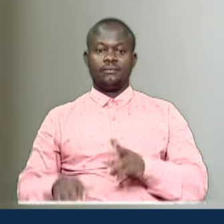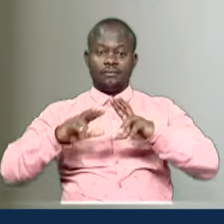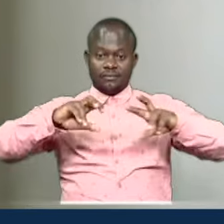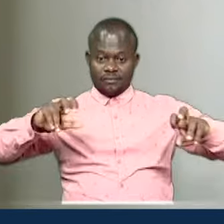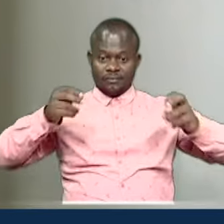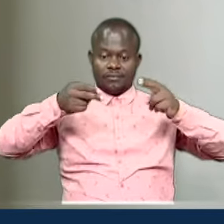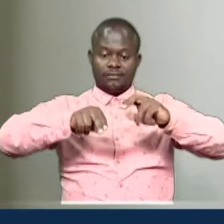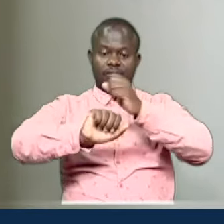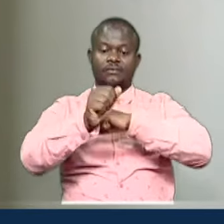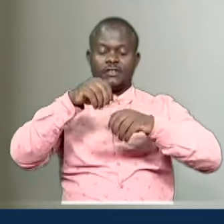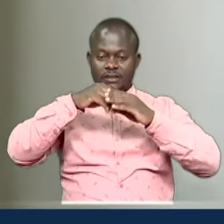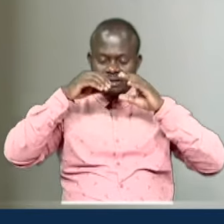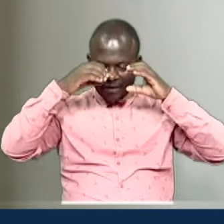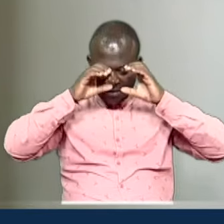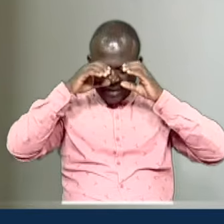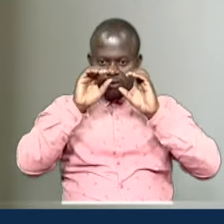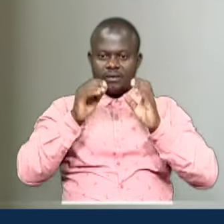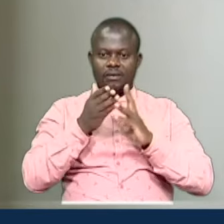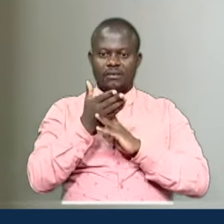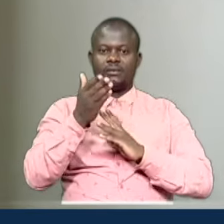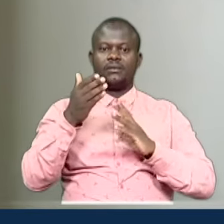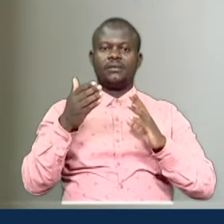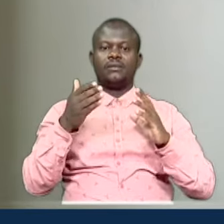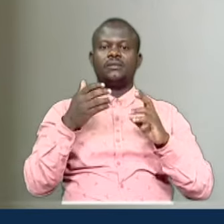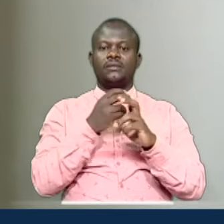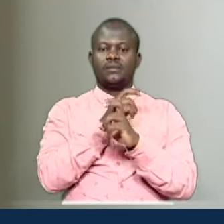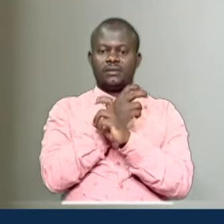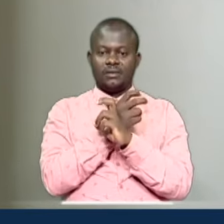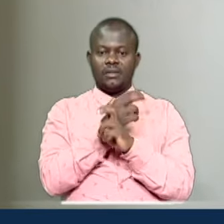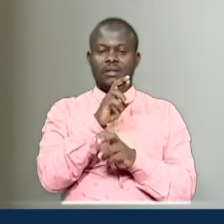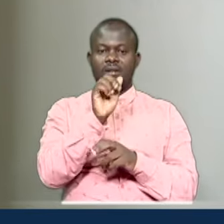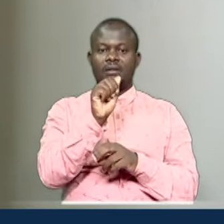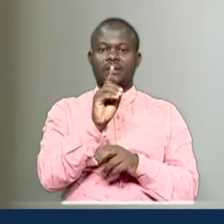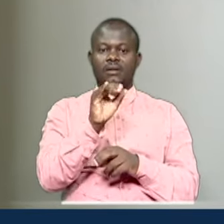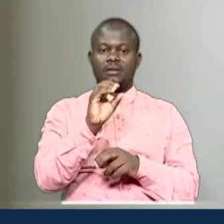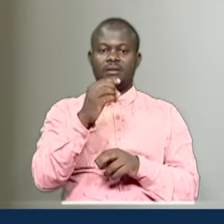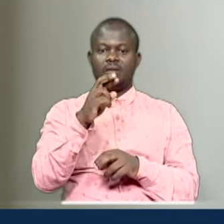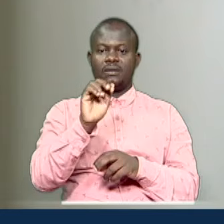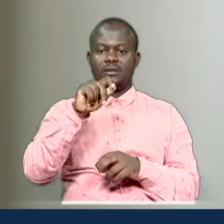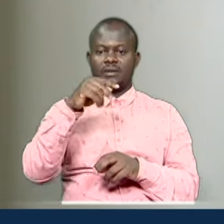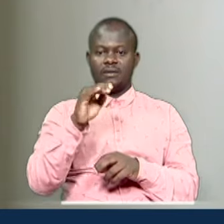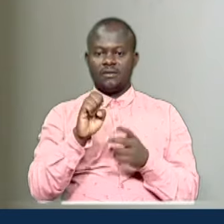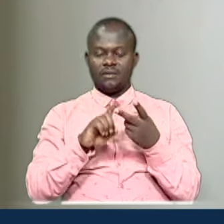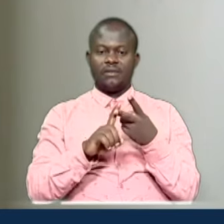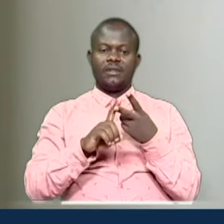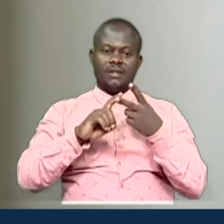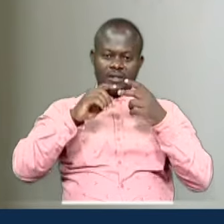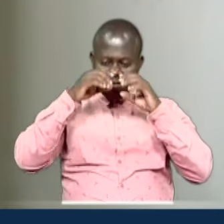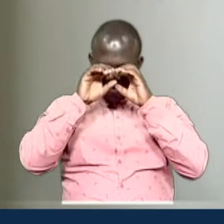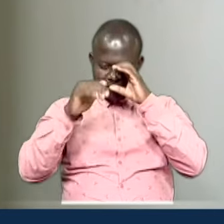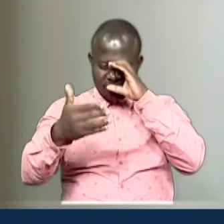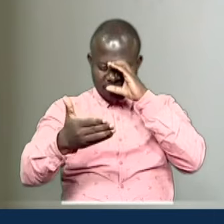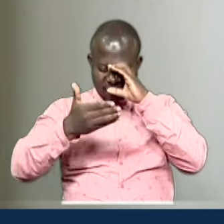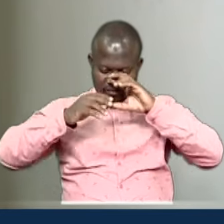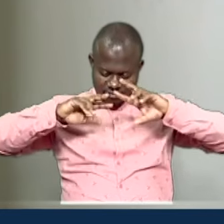muri laboratwari byaba ari byo guca mu cyuma ari radiografi ari scanner ari